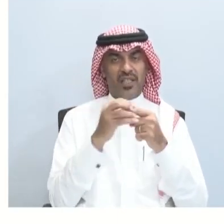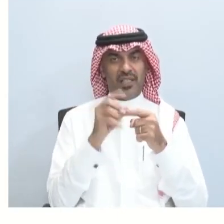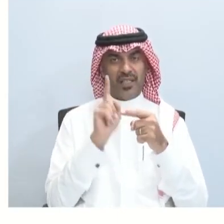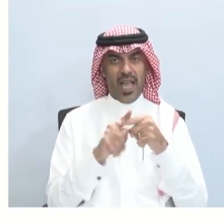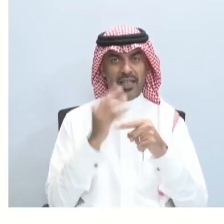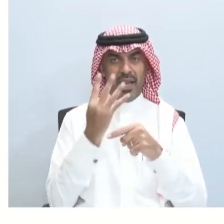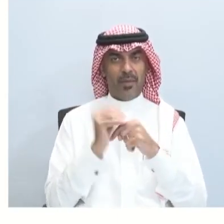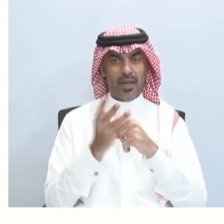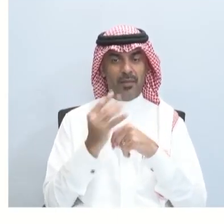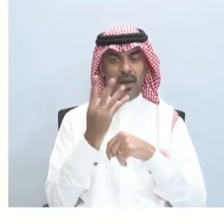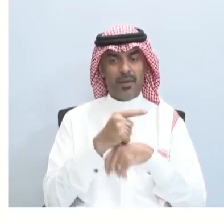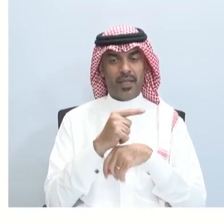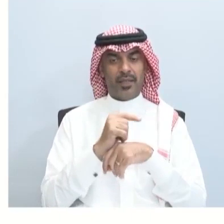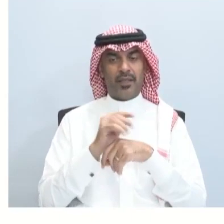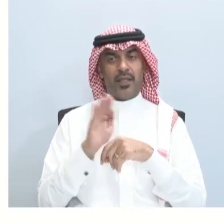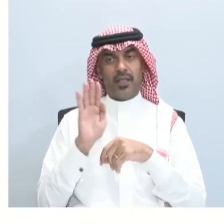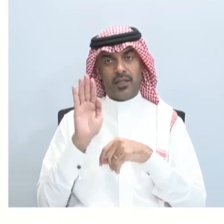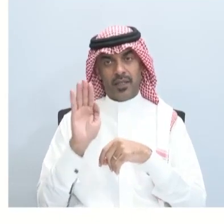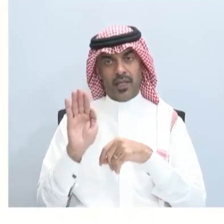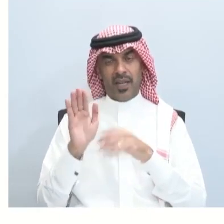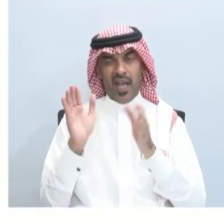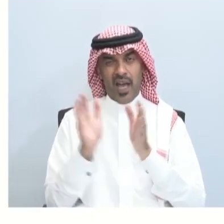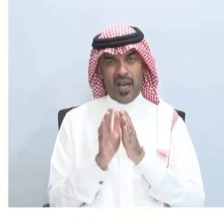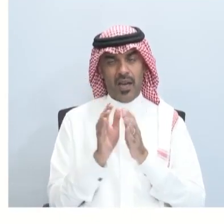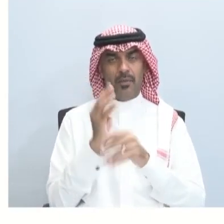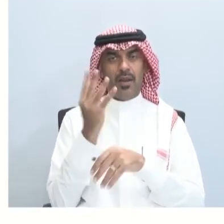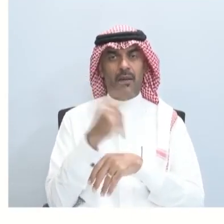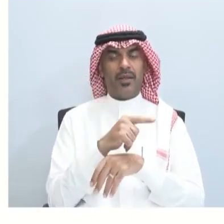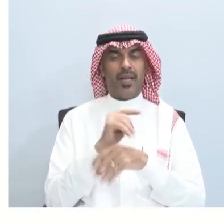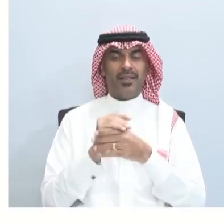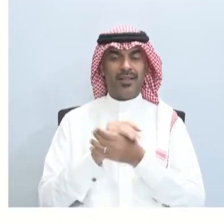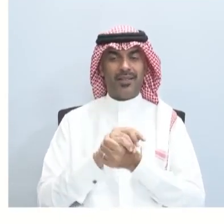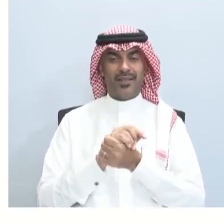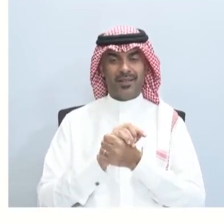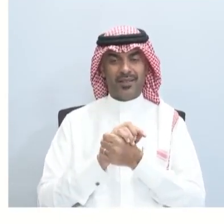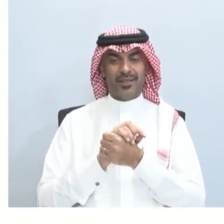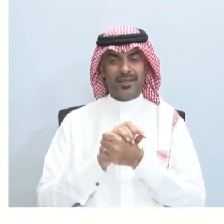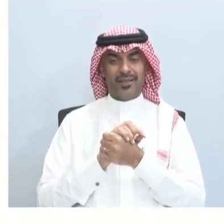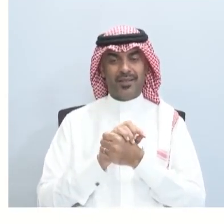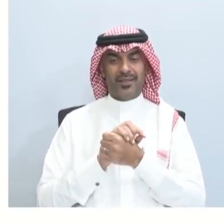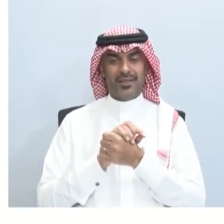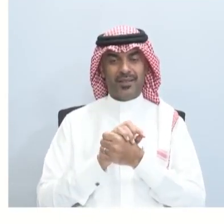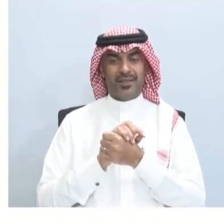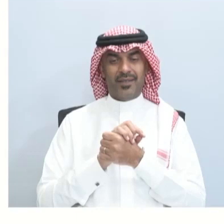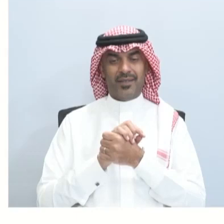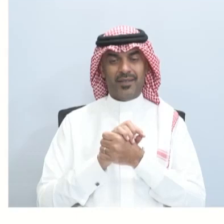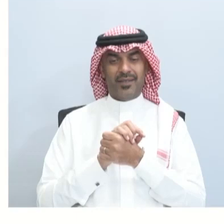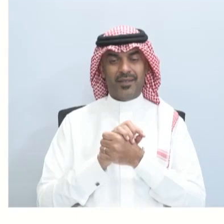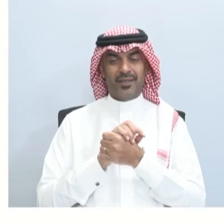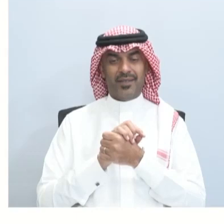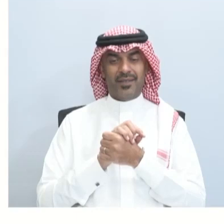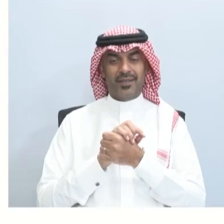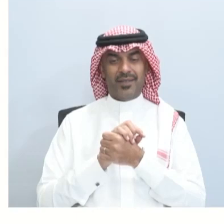اربعه نعم تساوي اربعه عشر اذا سين اقل من اربعه عشر هذا هو حل المتباينه